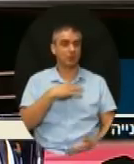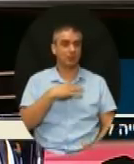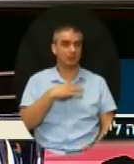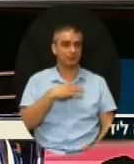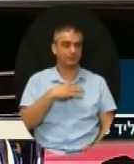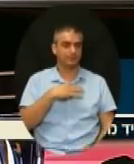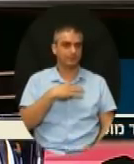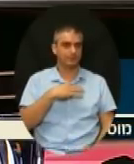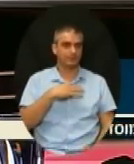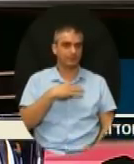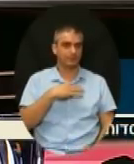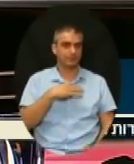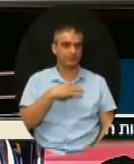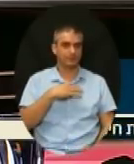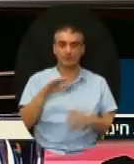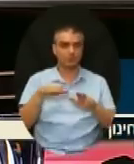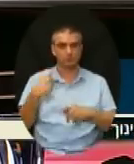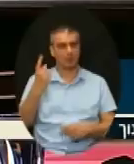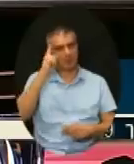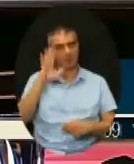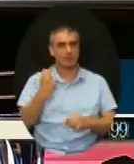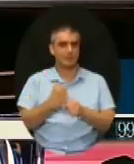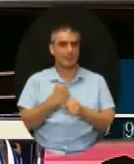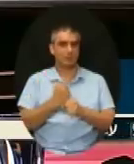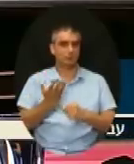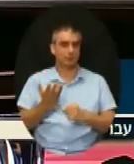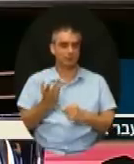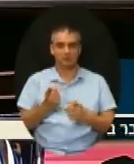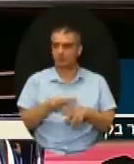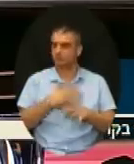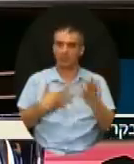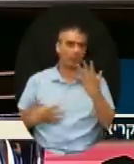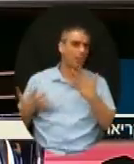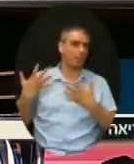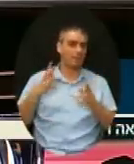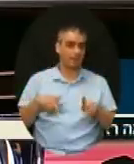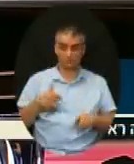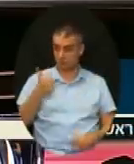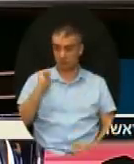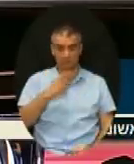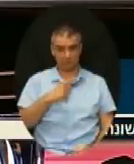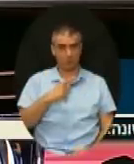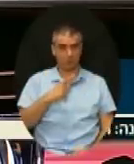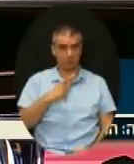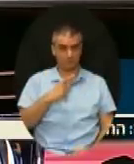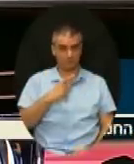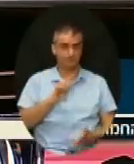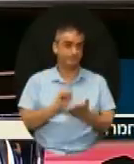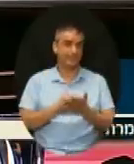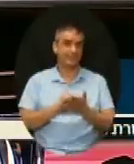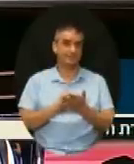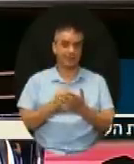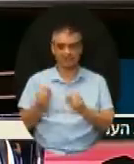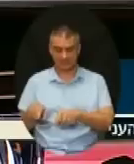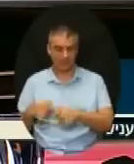הוא שהממשלה לא יודעת מה היא עושה. היא חסרת עונים לחלוטין. אתמול זה היה חס וחליל